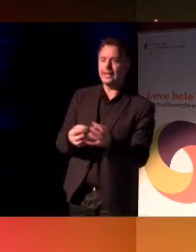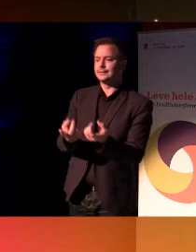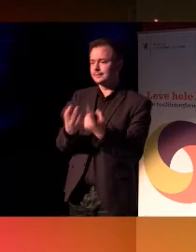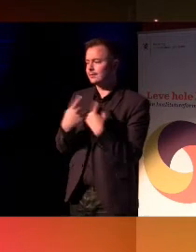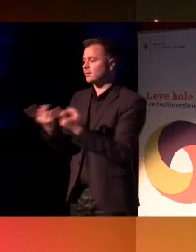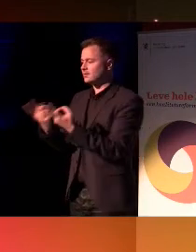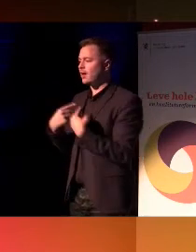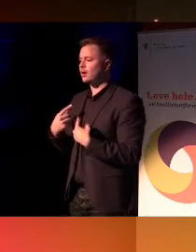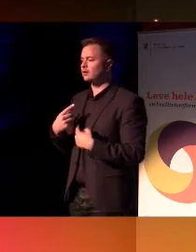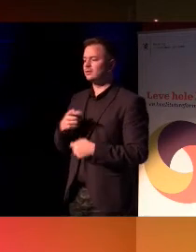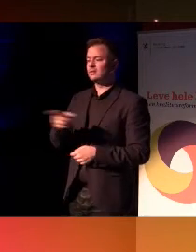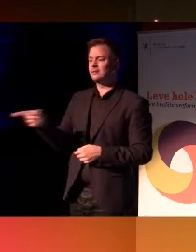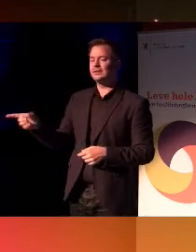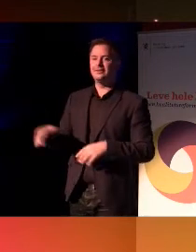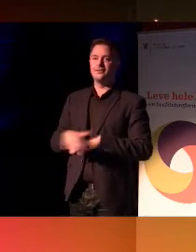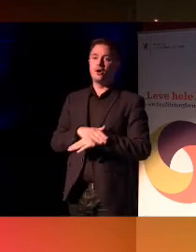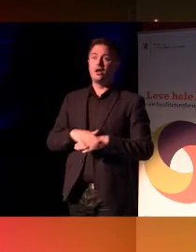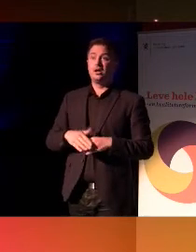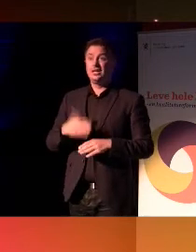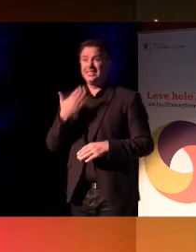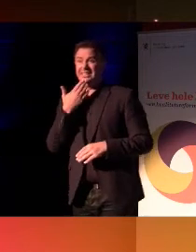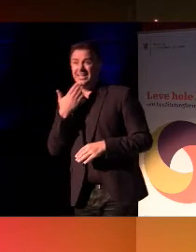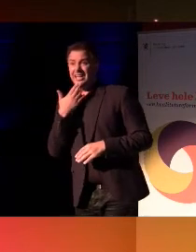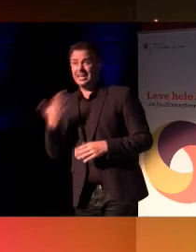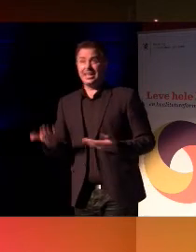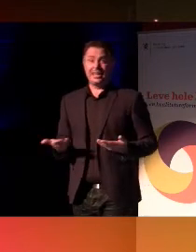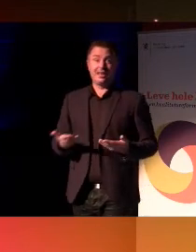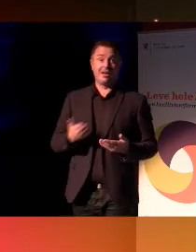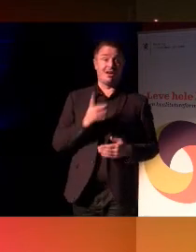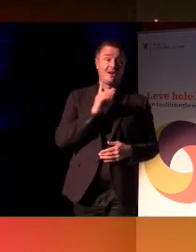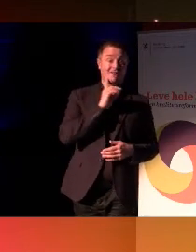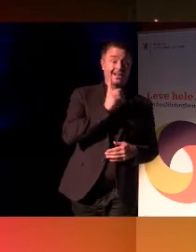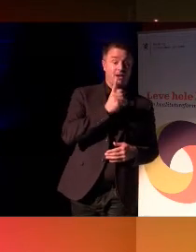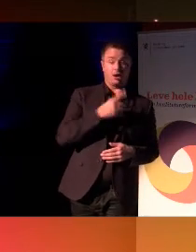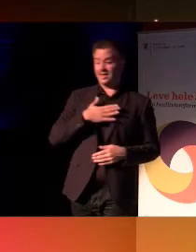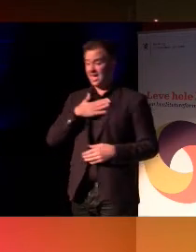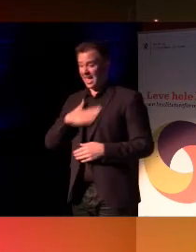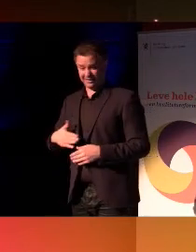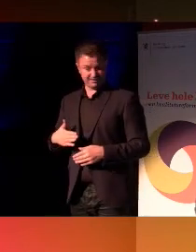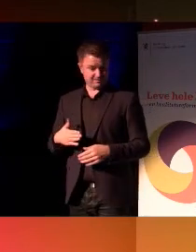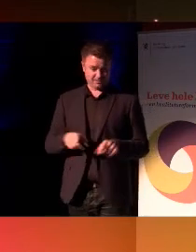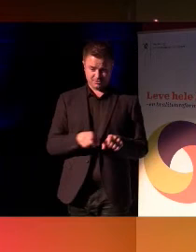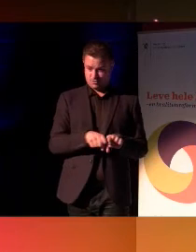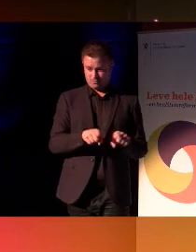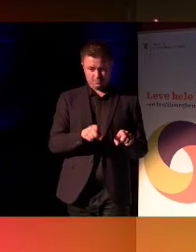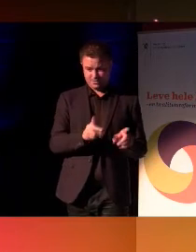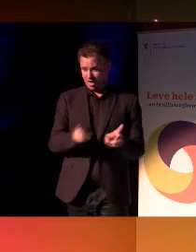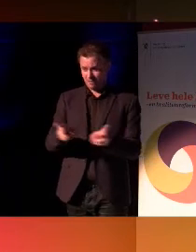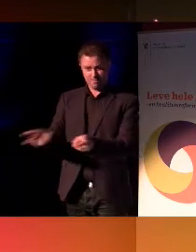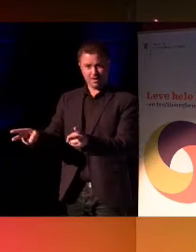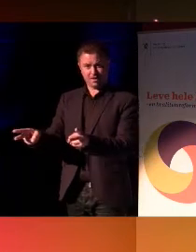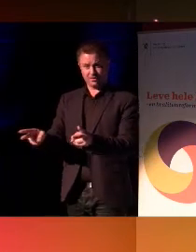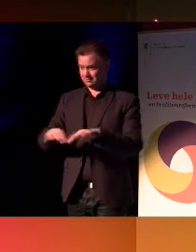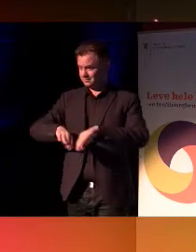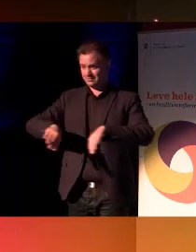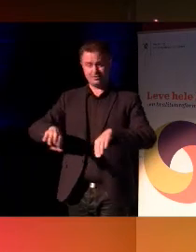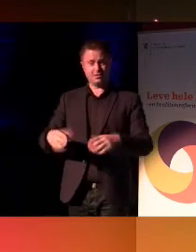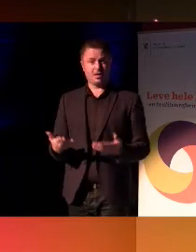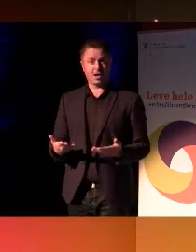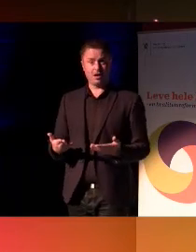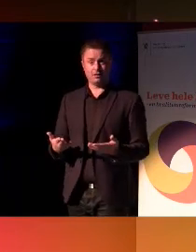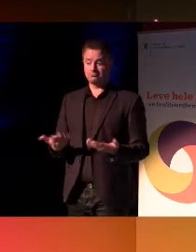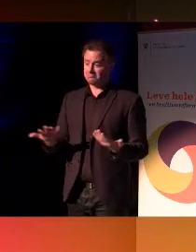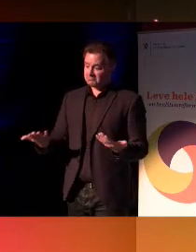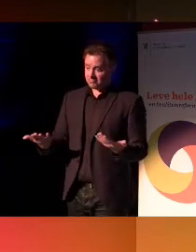oss. Det ikke forskjell på hverdag og helg. Og at dagene dreier seg om måltid. Man sitter